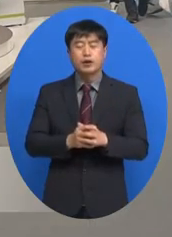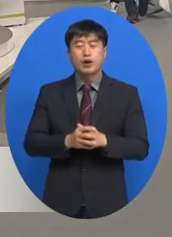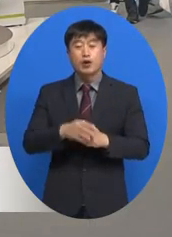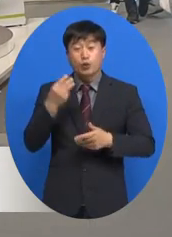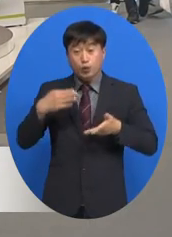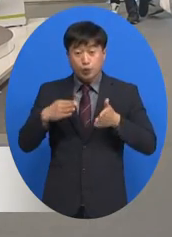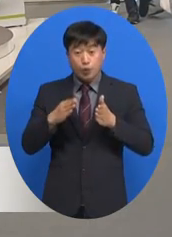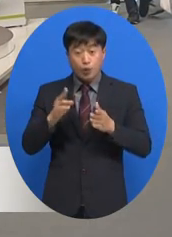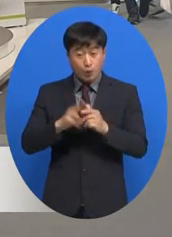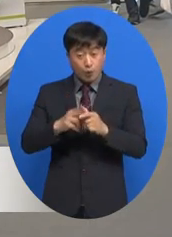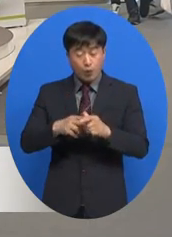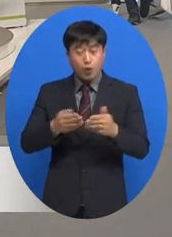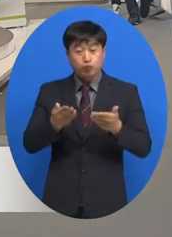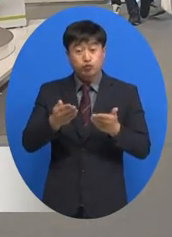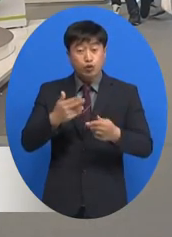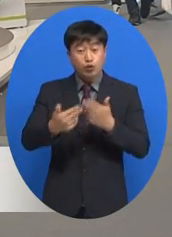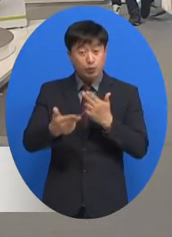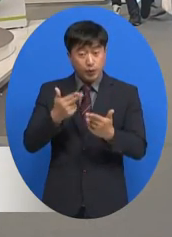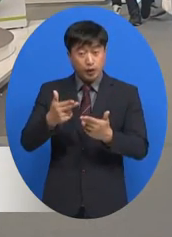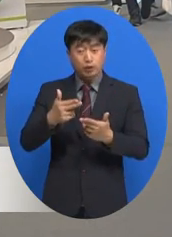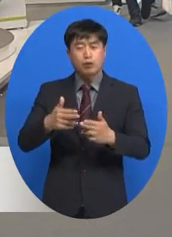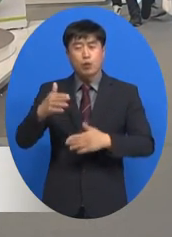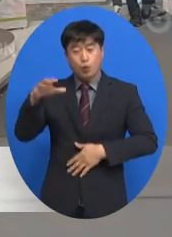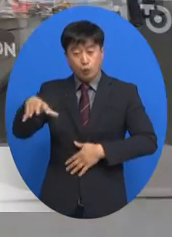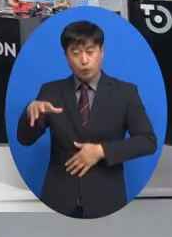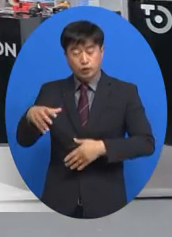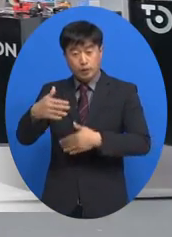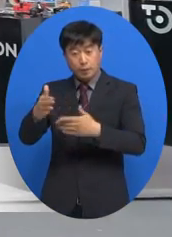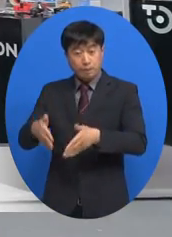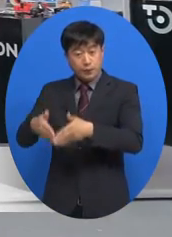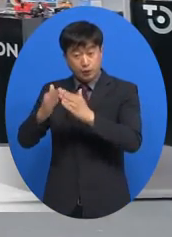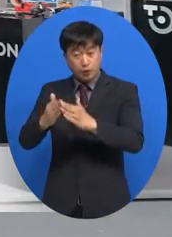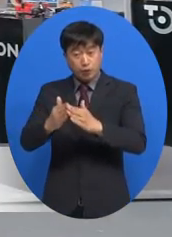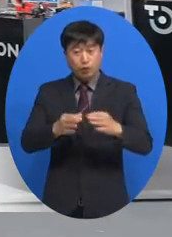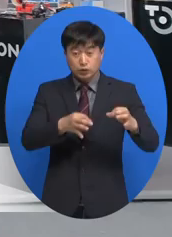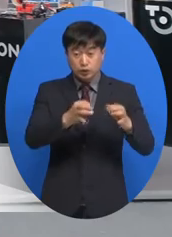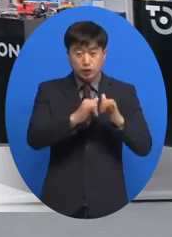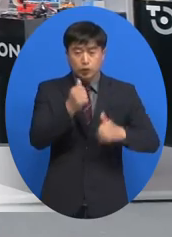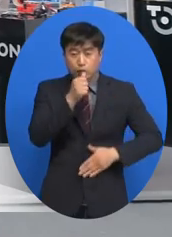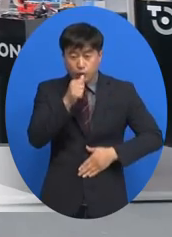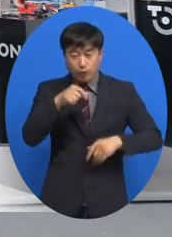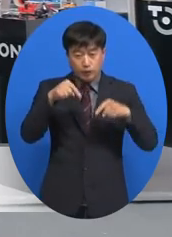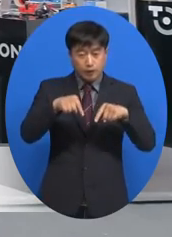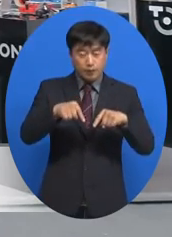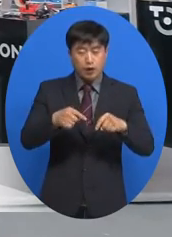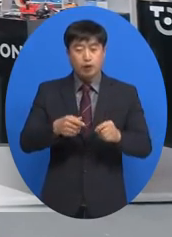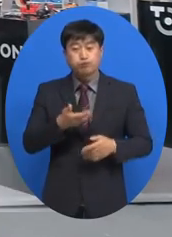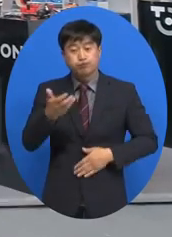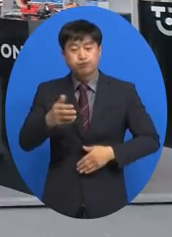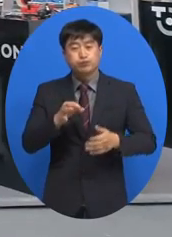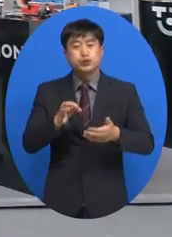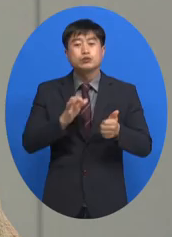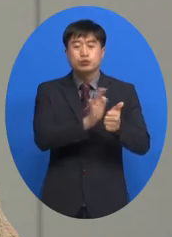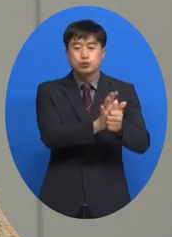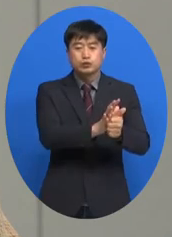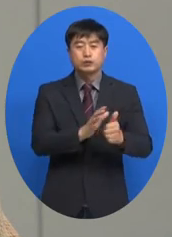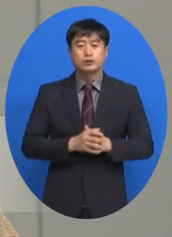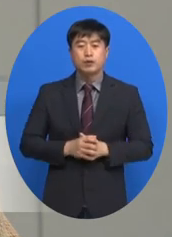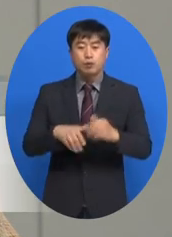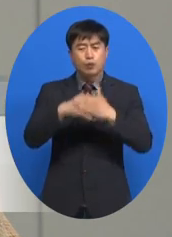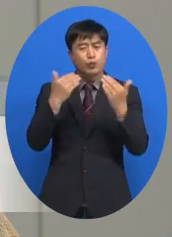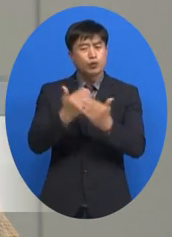무역협회는 현지 부스 설치와 운영은 물론이고 부스 방문 바이어와의 통역과 상담 물류비 등을 지원했습니다